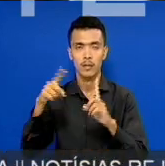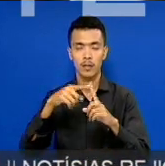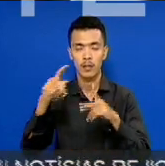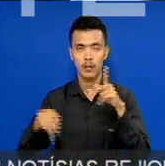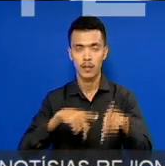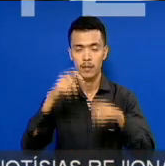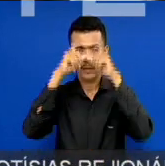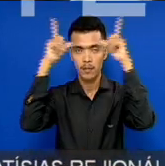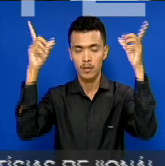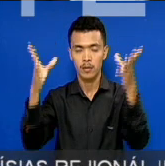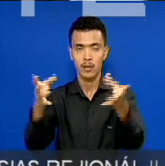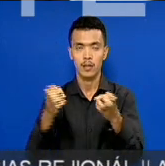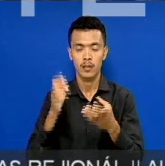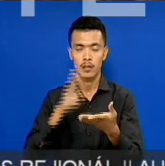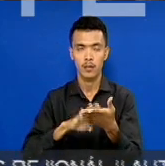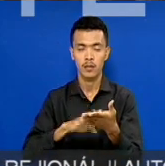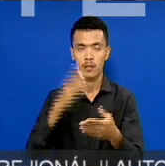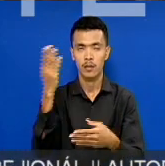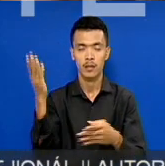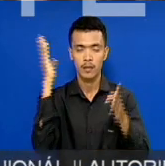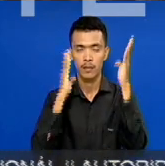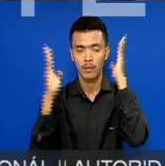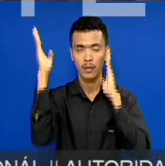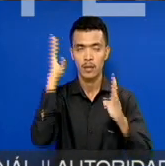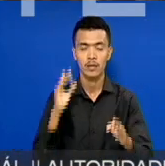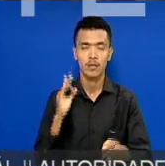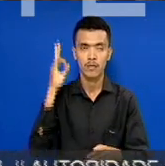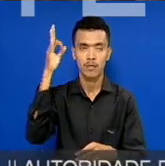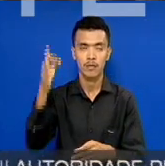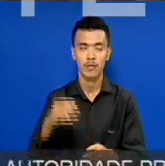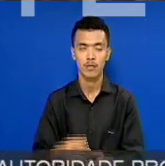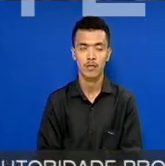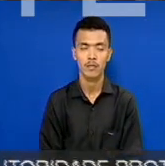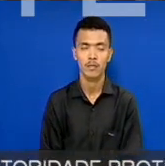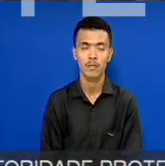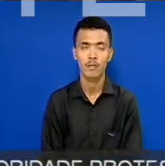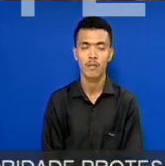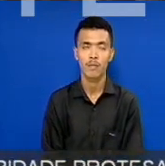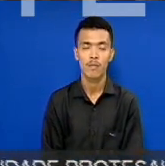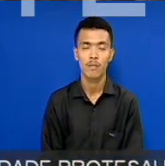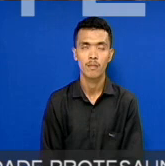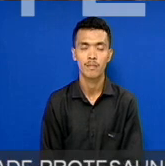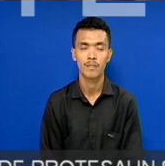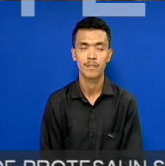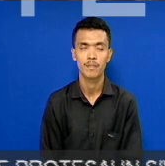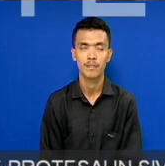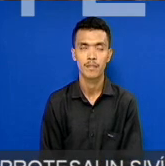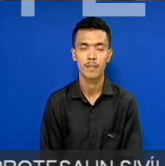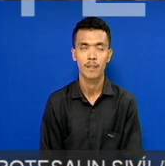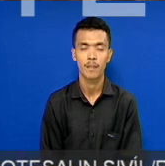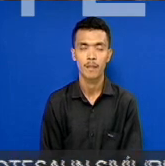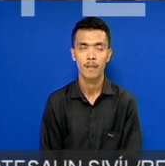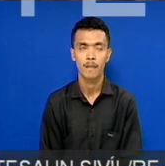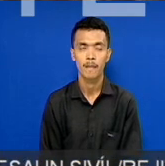cara conte um estudo e a Malásia. Kedepannya apa? Kedepannya buat ketetapan